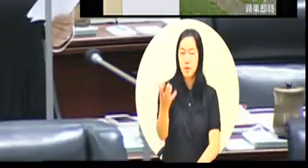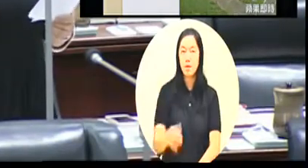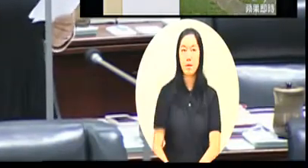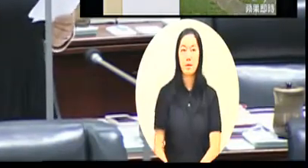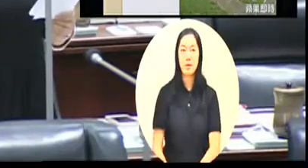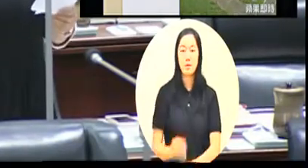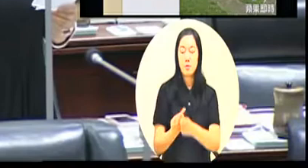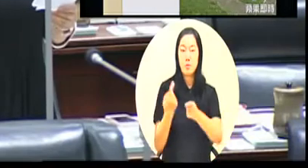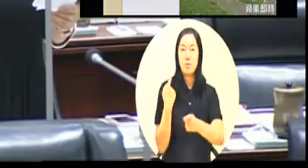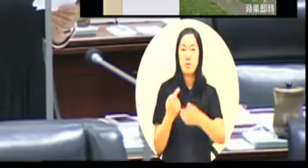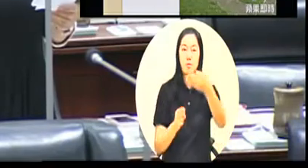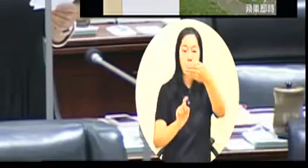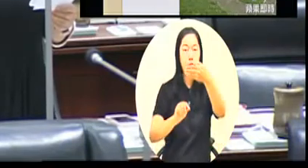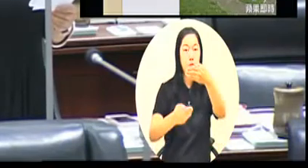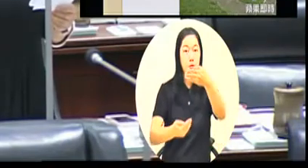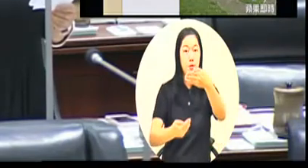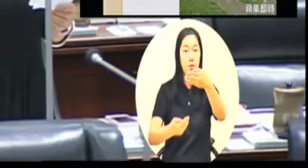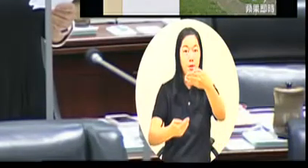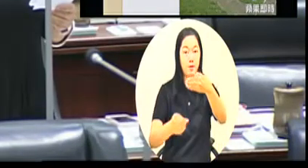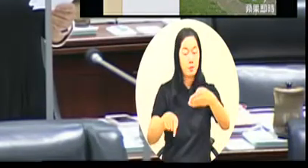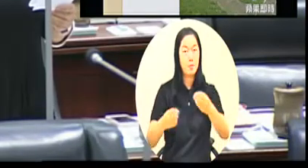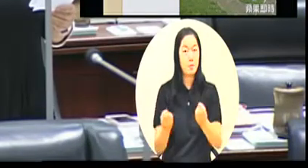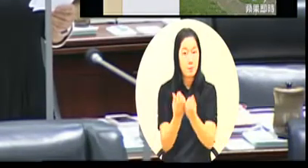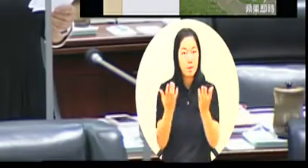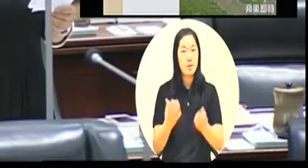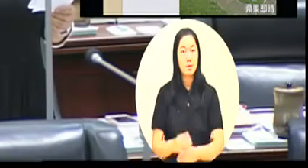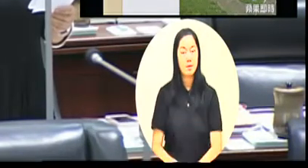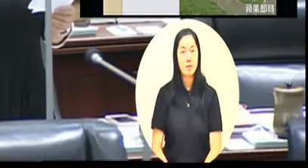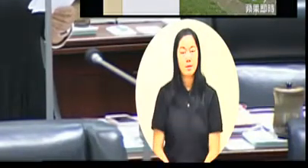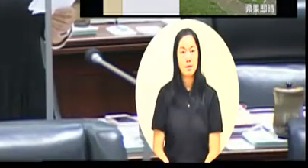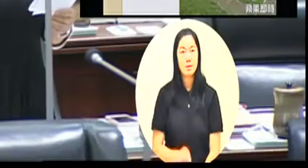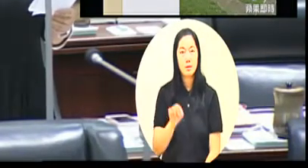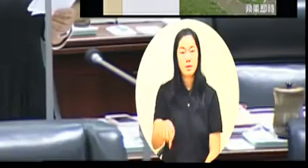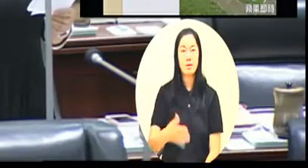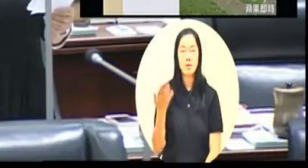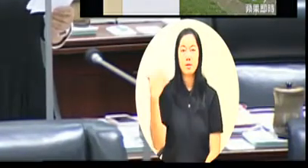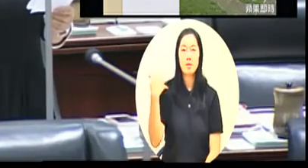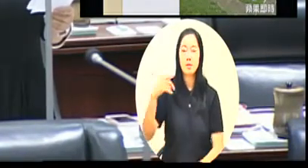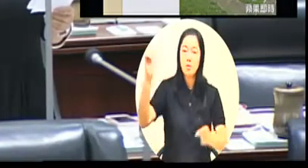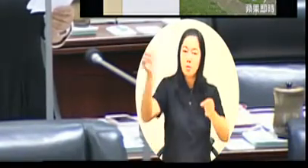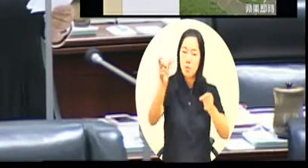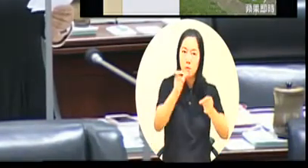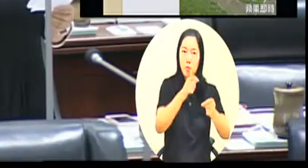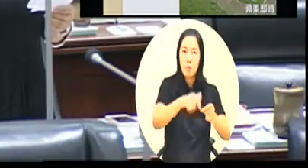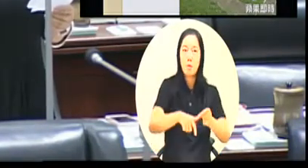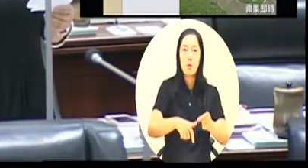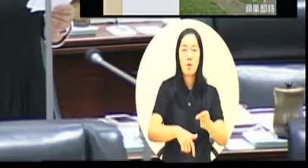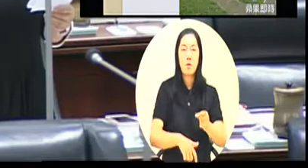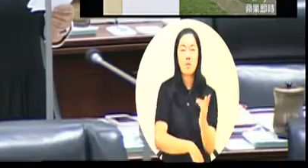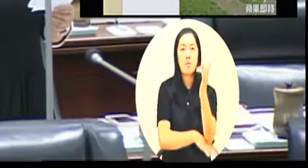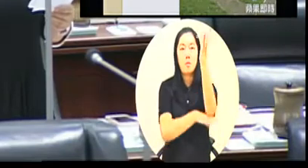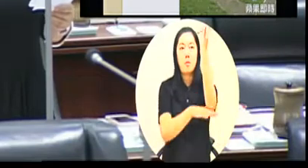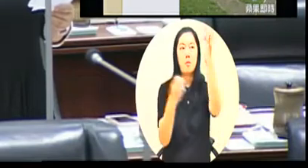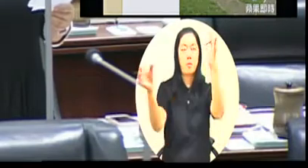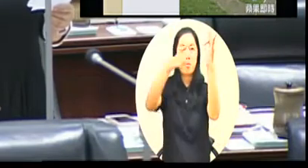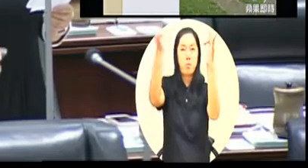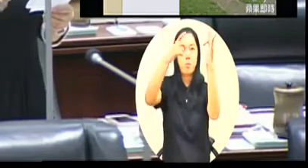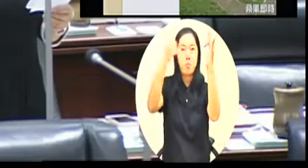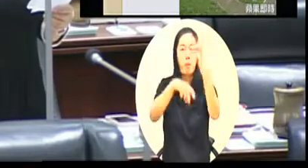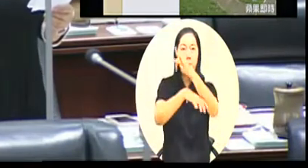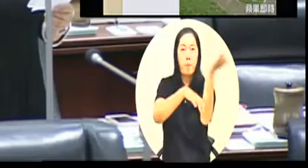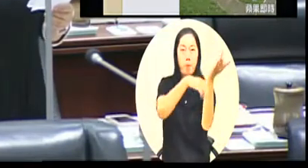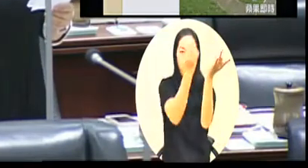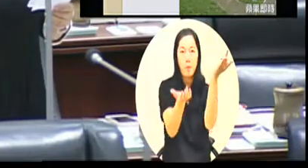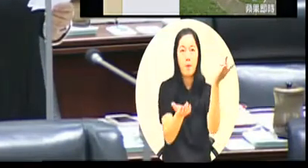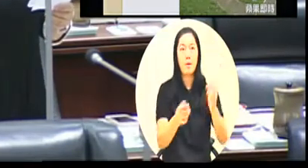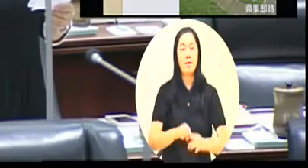9月19号所发生的新闻哦。其实我也知道这个莫兰蒂台风啊把树掀开了，才发现呢我们三民区的志宏池